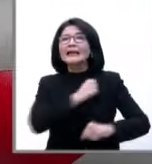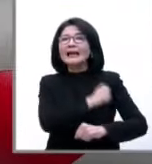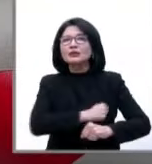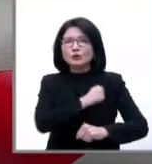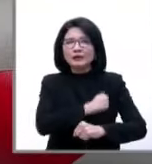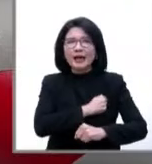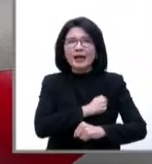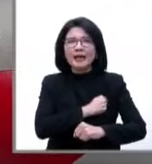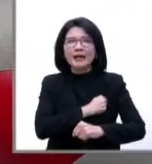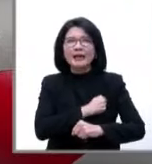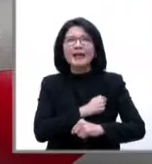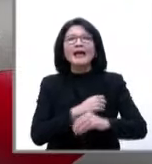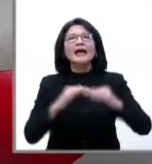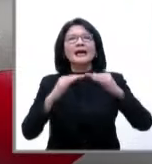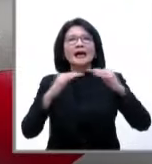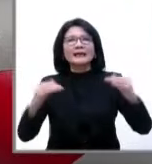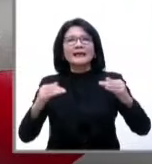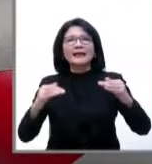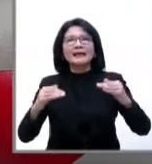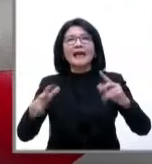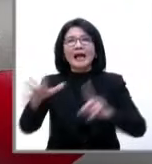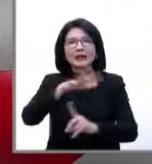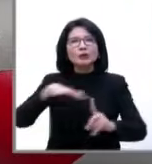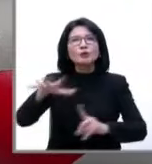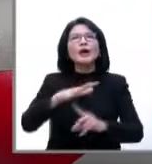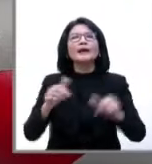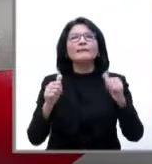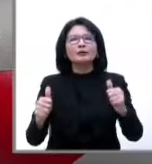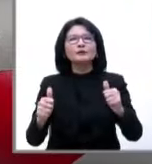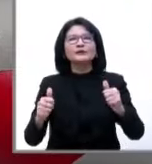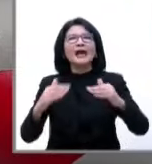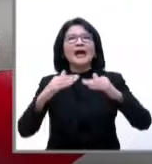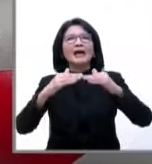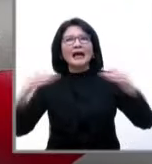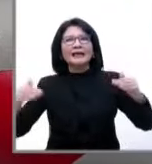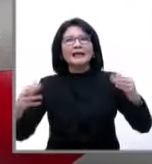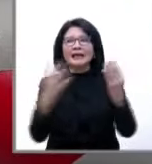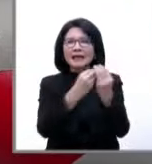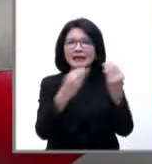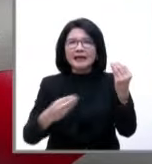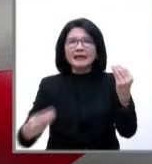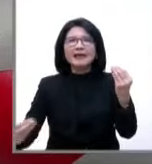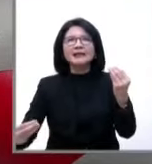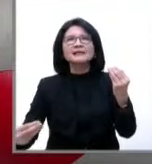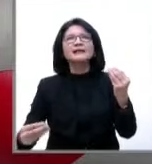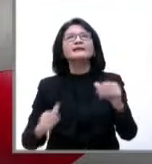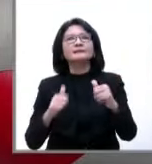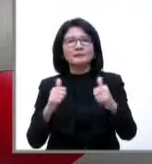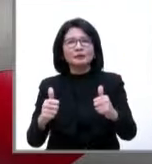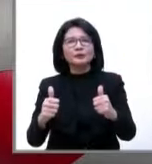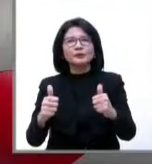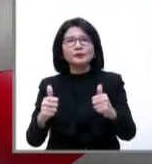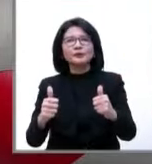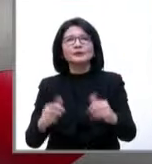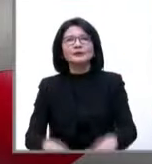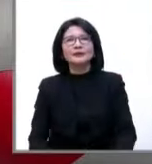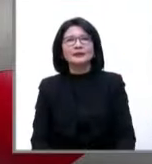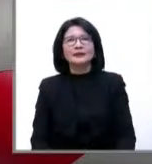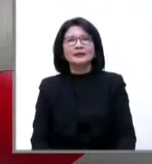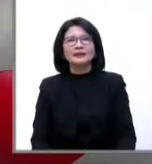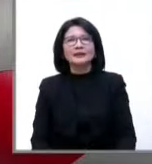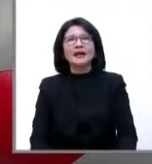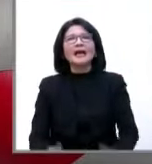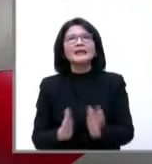keadilan ekologi terlaksana dengan baik keadilan antar generasi juga terwujud sekaligus